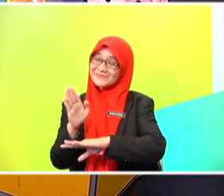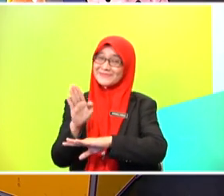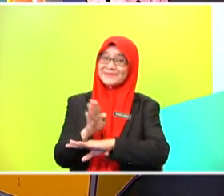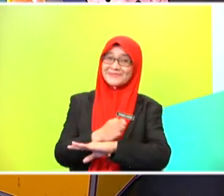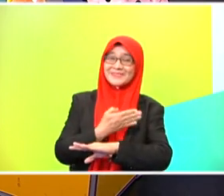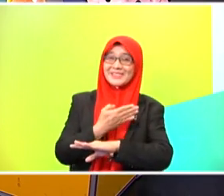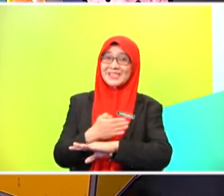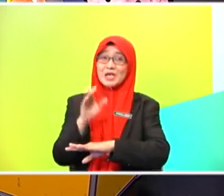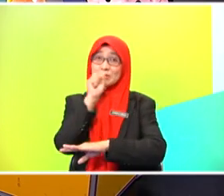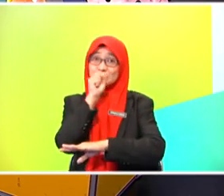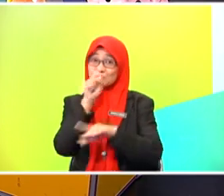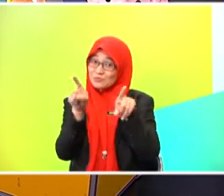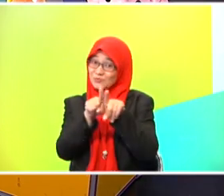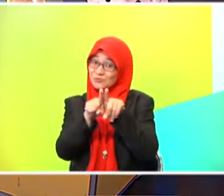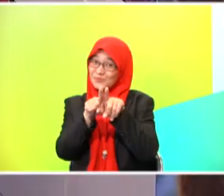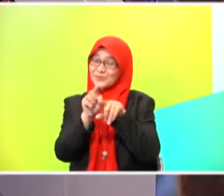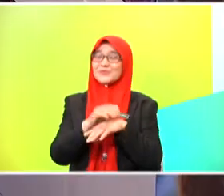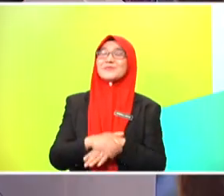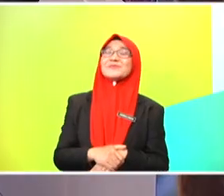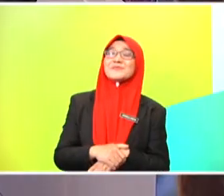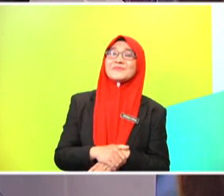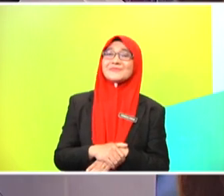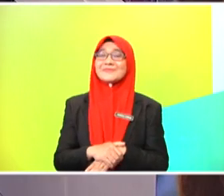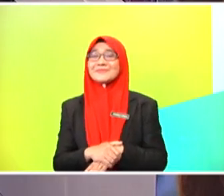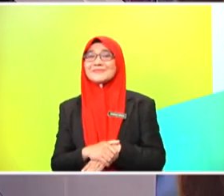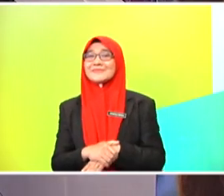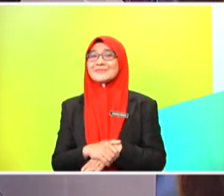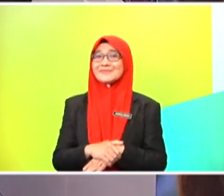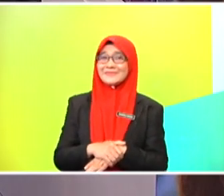Okey, murid-murid nyanyi sekali. Nyanyi tau.